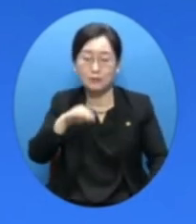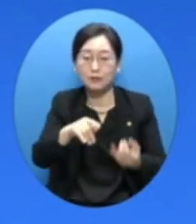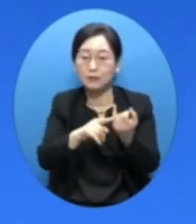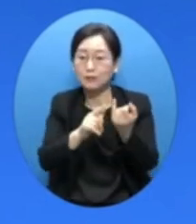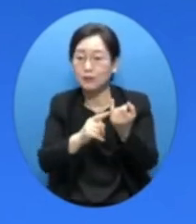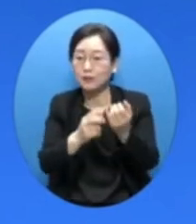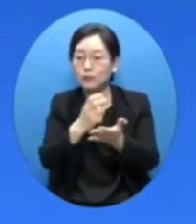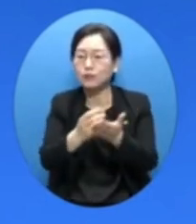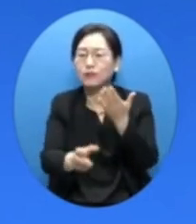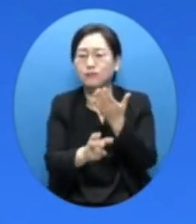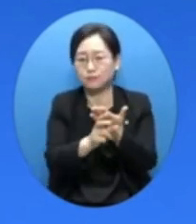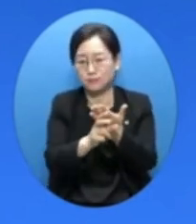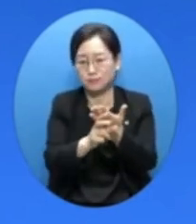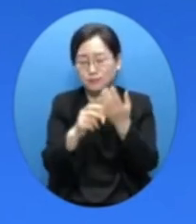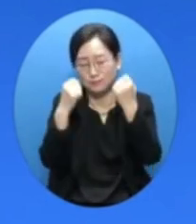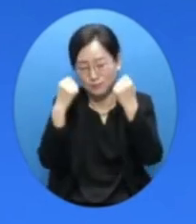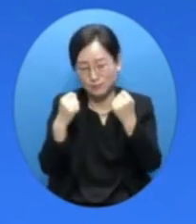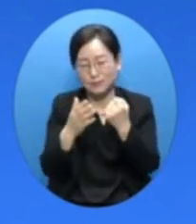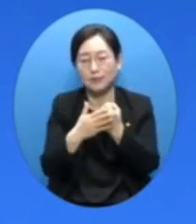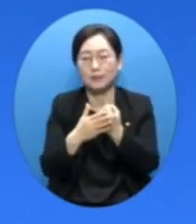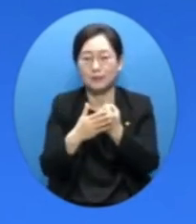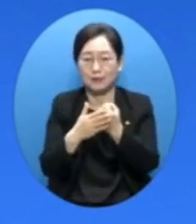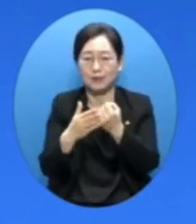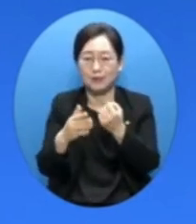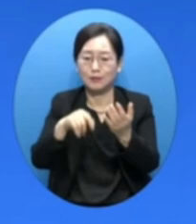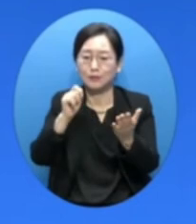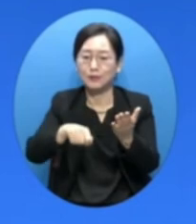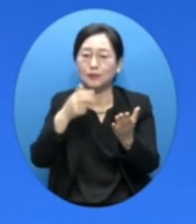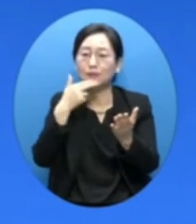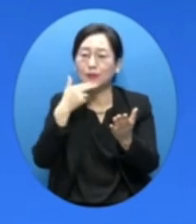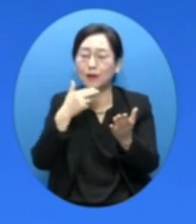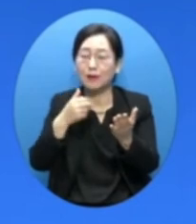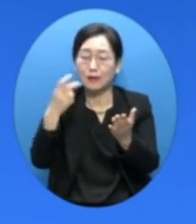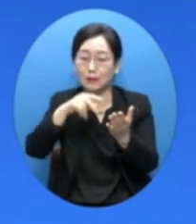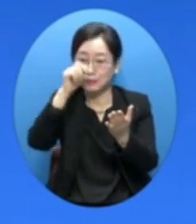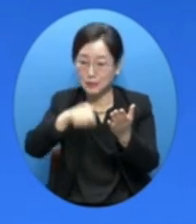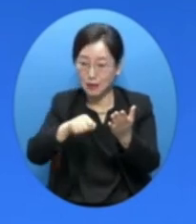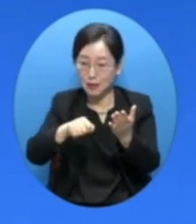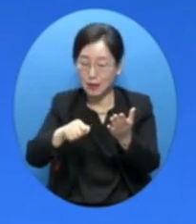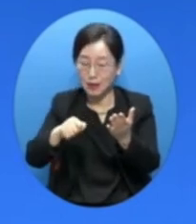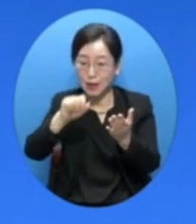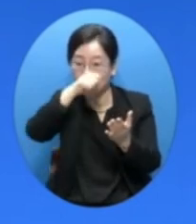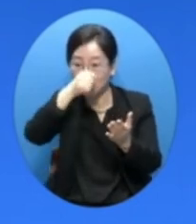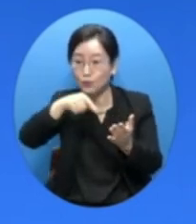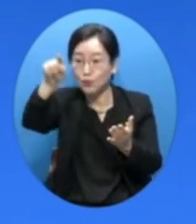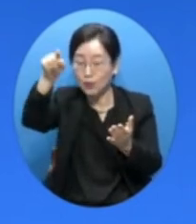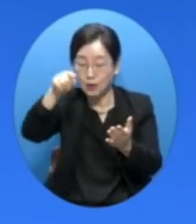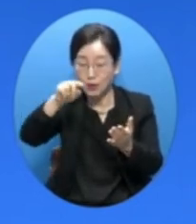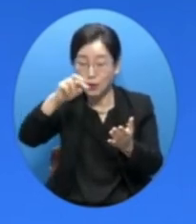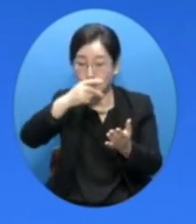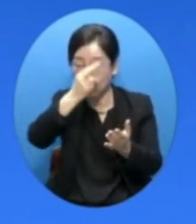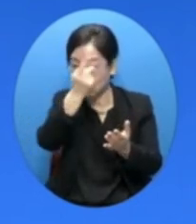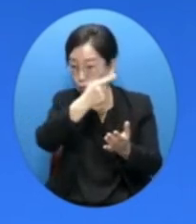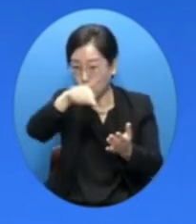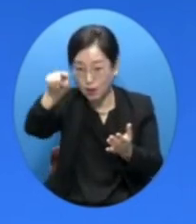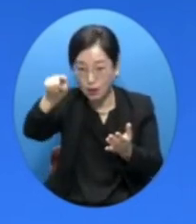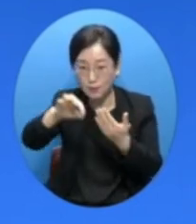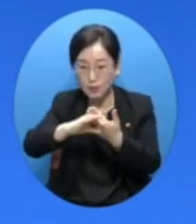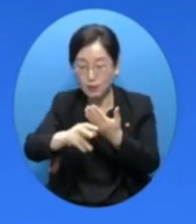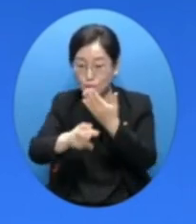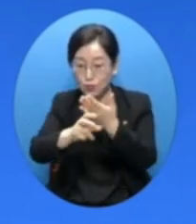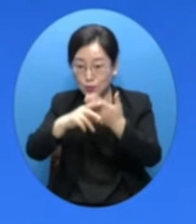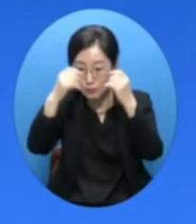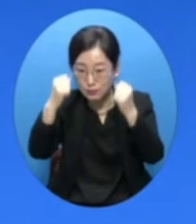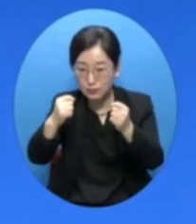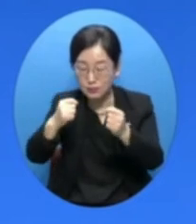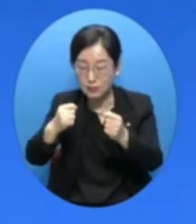불법 처리자가 돼서 다시 비자 받고 들어오려면 본국에 가야 되는데 다른 사람들이 말하기를 당신 불법 처리자 신분을 했다가 가면